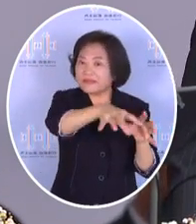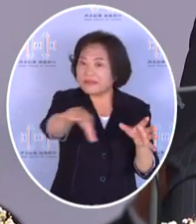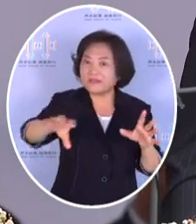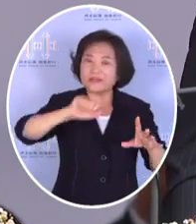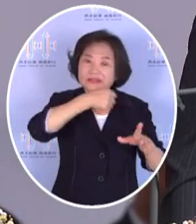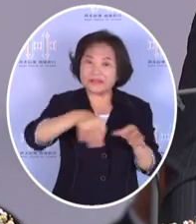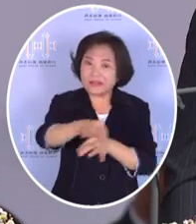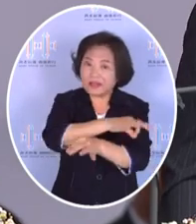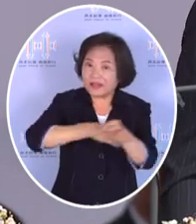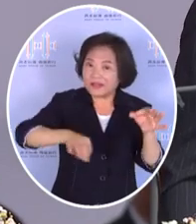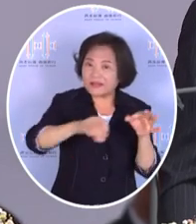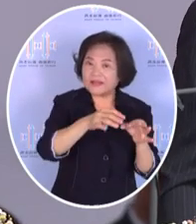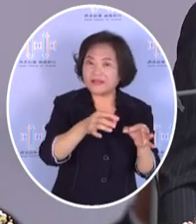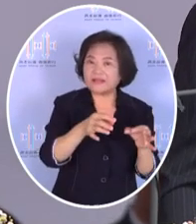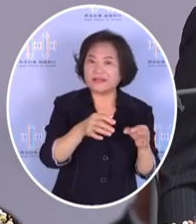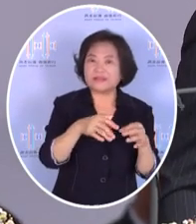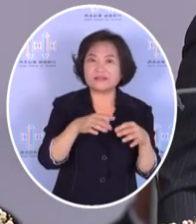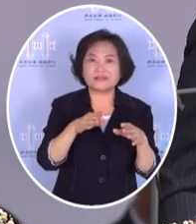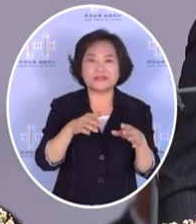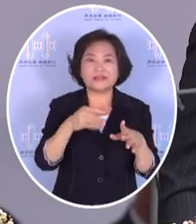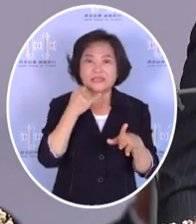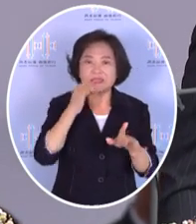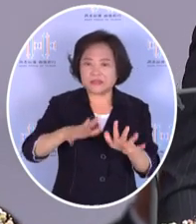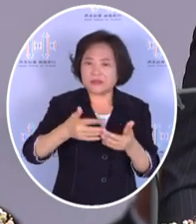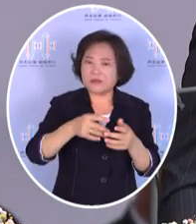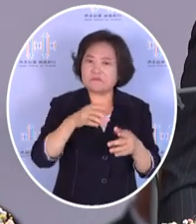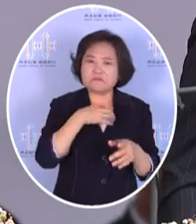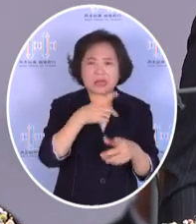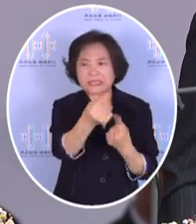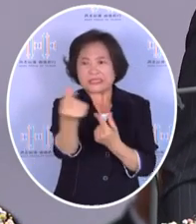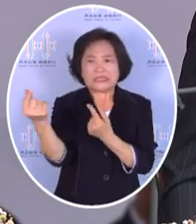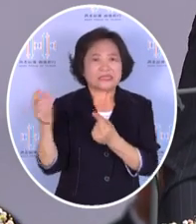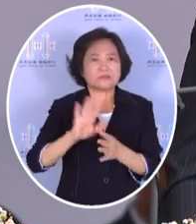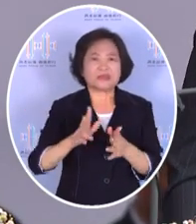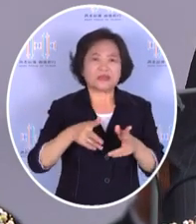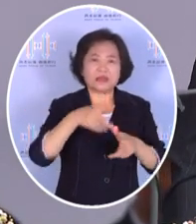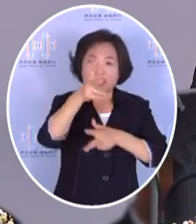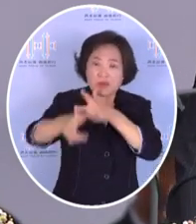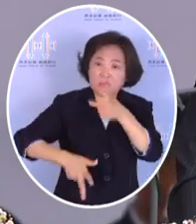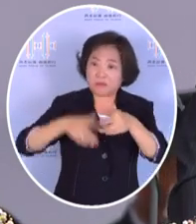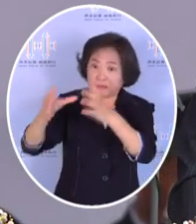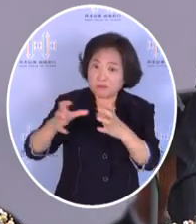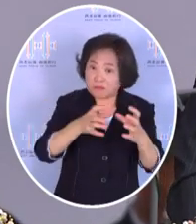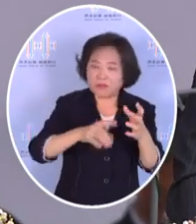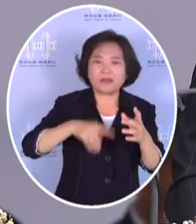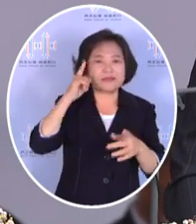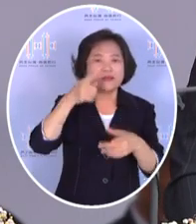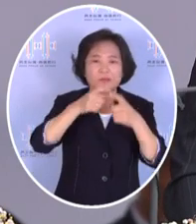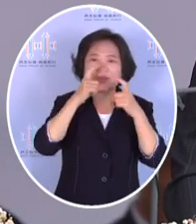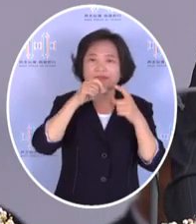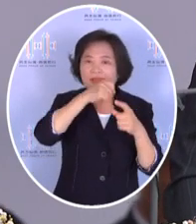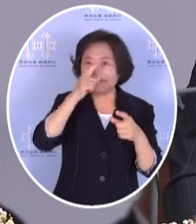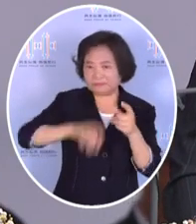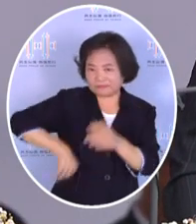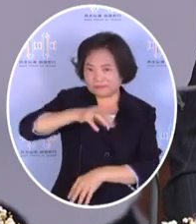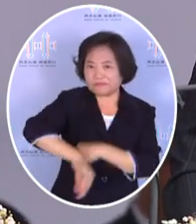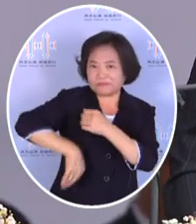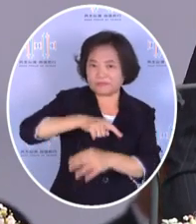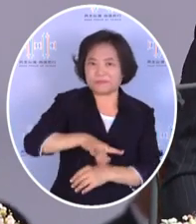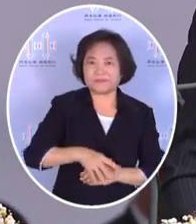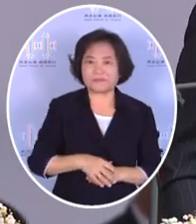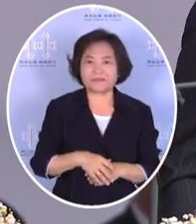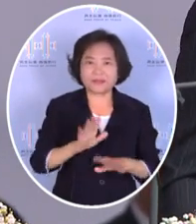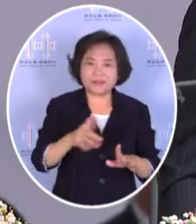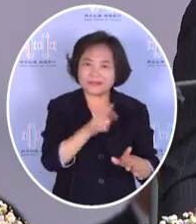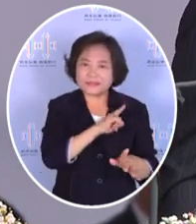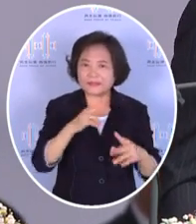也正朝向区隔市场、转移生产基地、回来投资等方向加速调